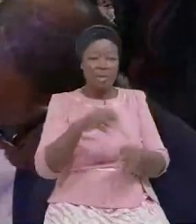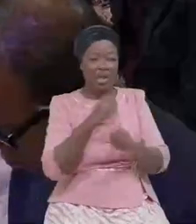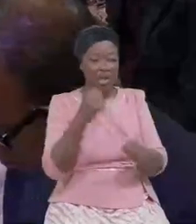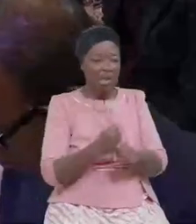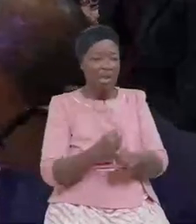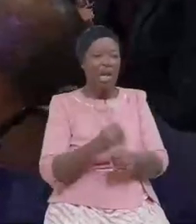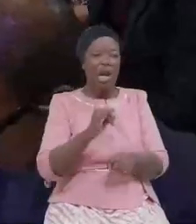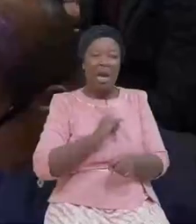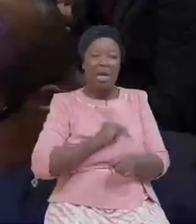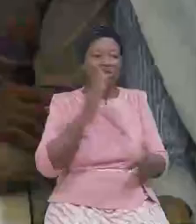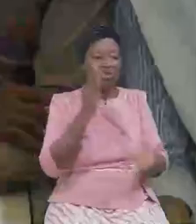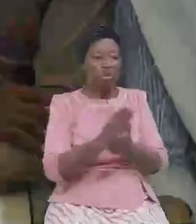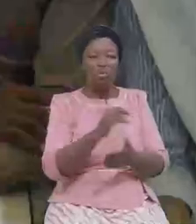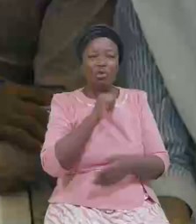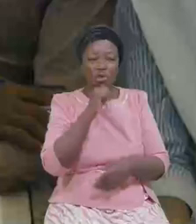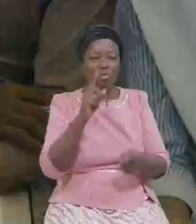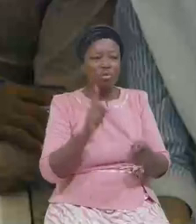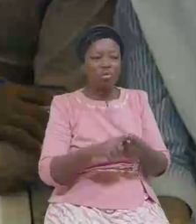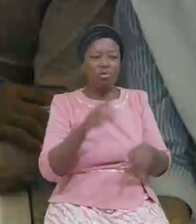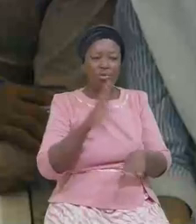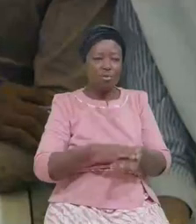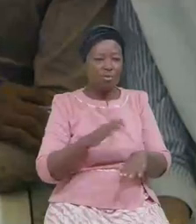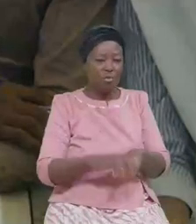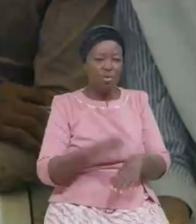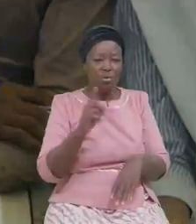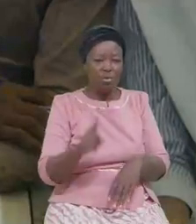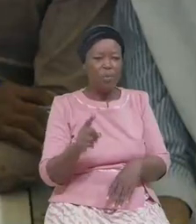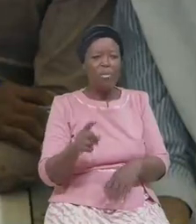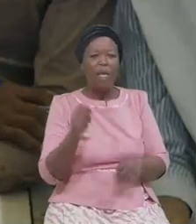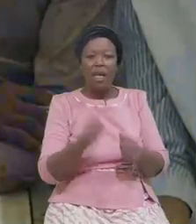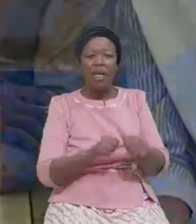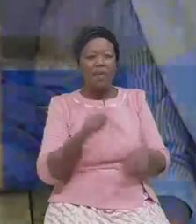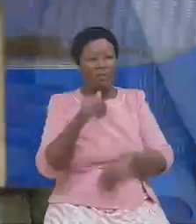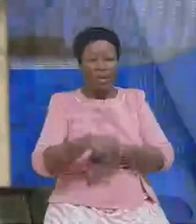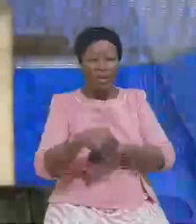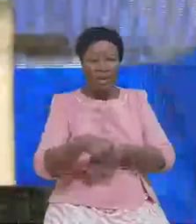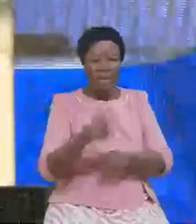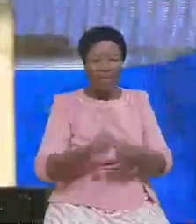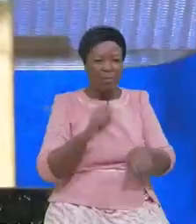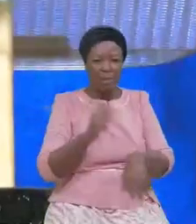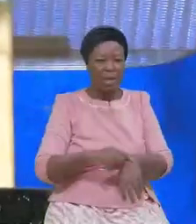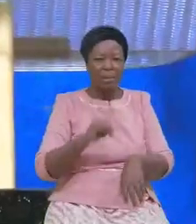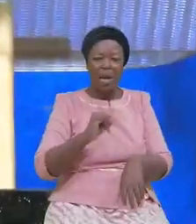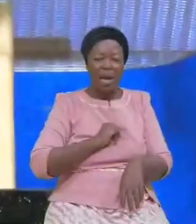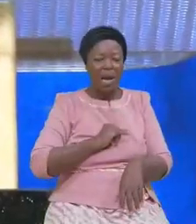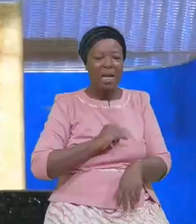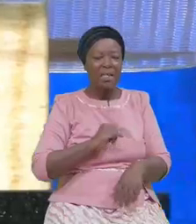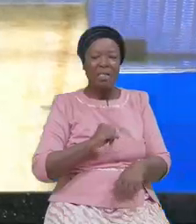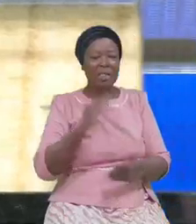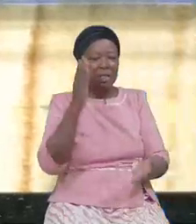veillez donc, vous souvenant que durant 3 années, je n'ai cessé nuit et jour d'exhorter